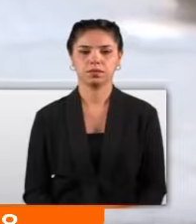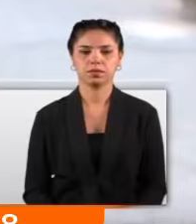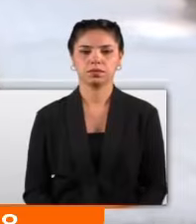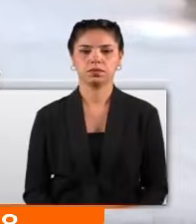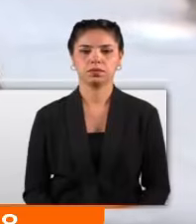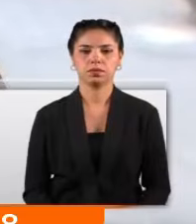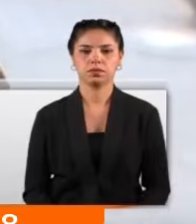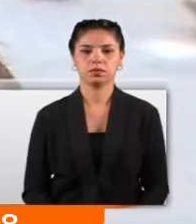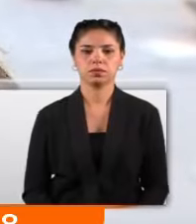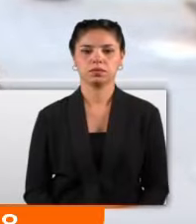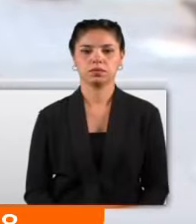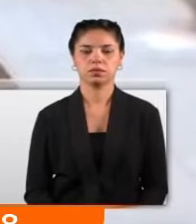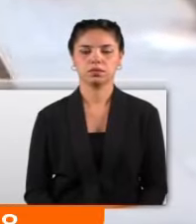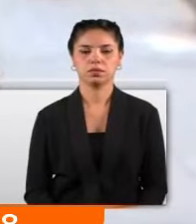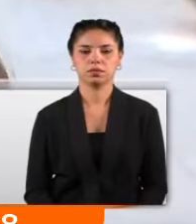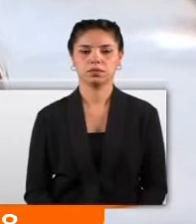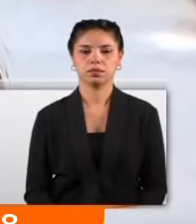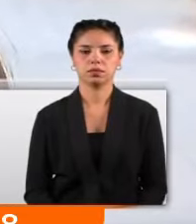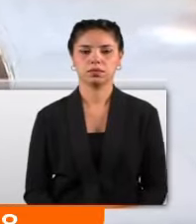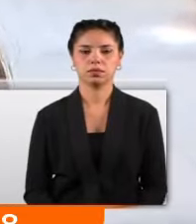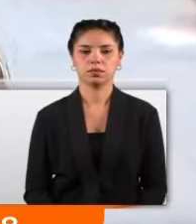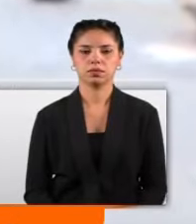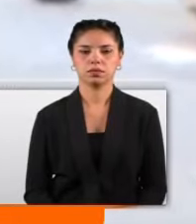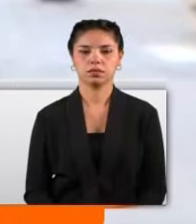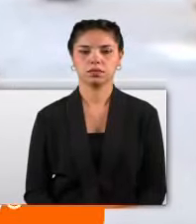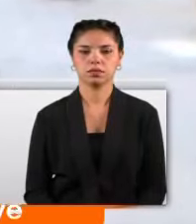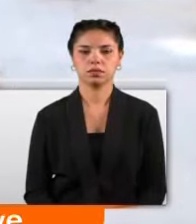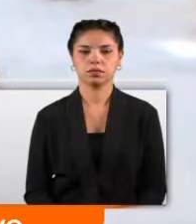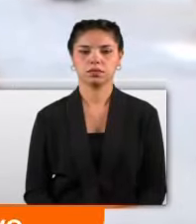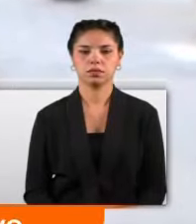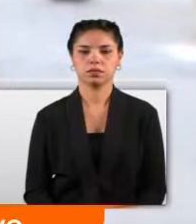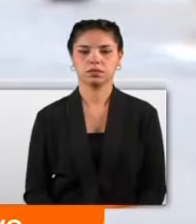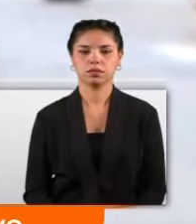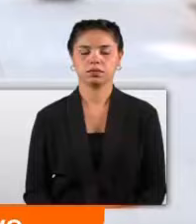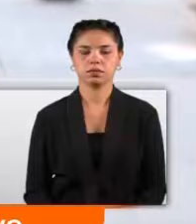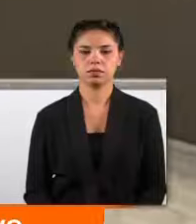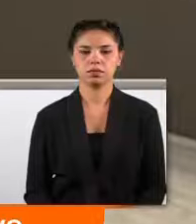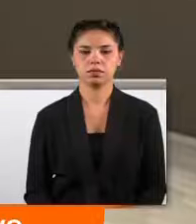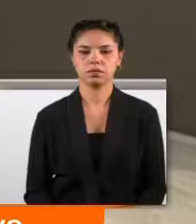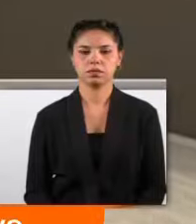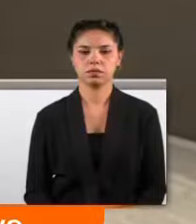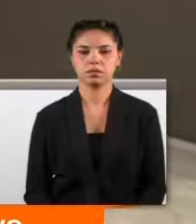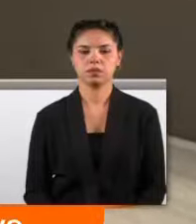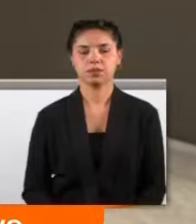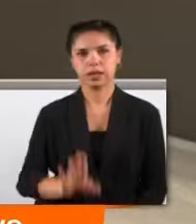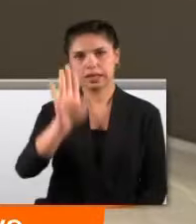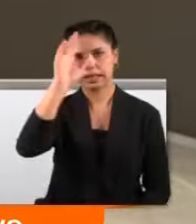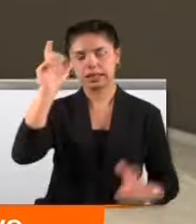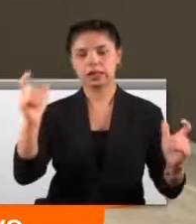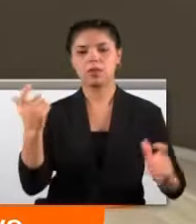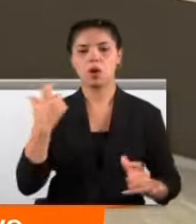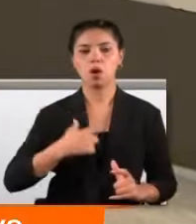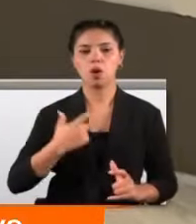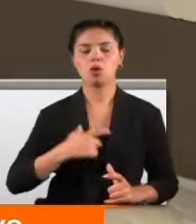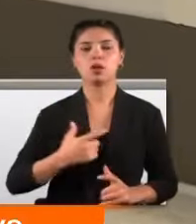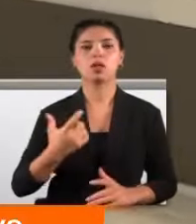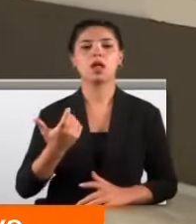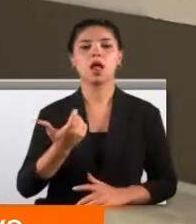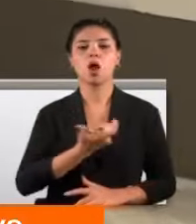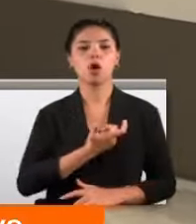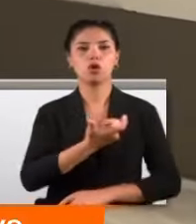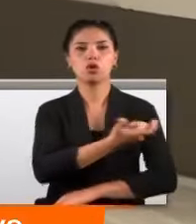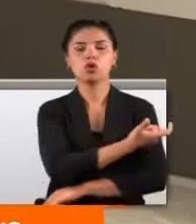275 bine denk geliyor. Geçen yıl 13,5 ödüyordum. Bu yıl çarpı 2 gibi bir şey oldu yani. İstanbul'da özel öğrenci yurtların